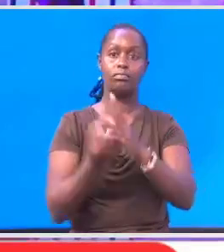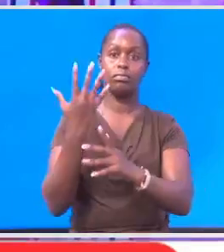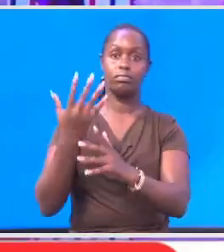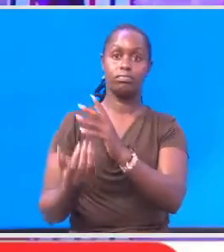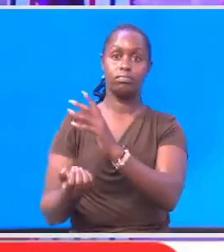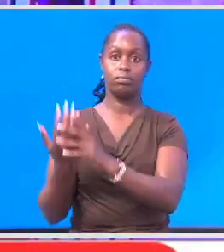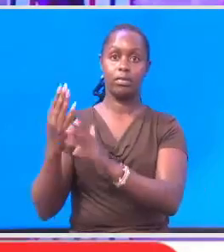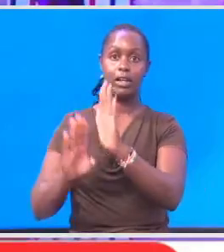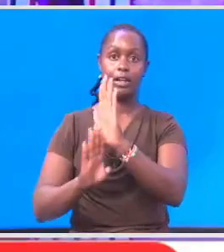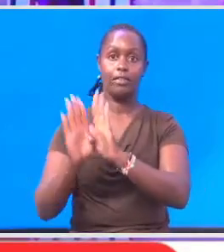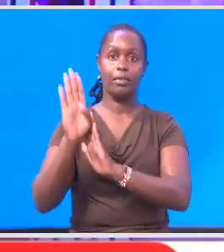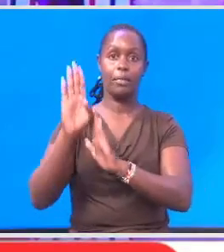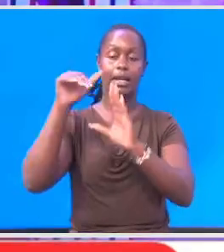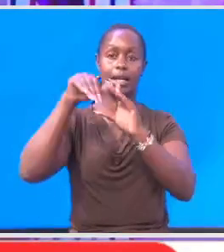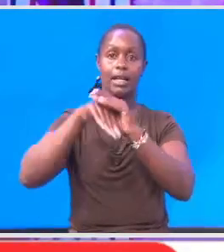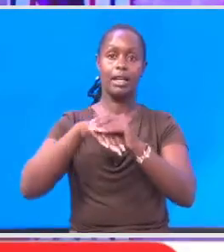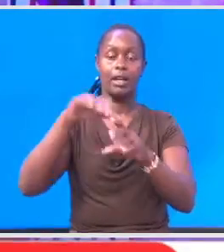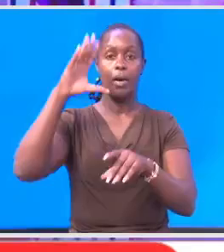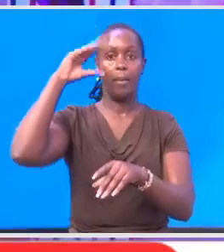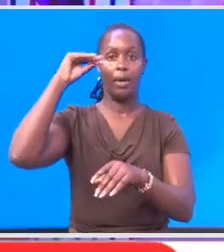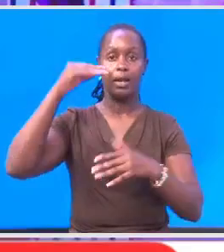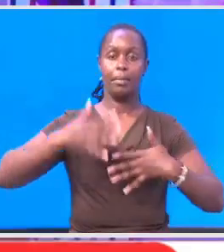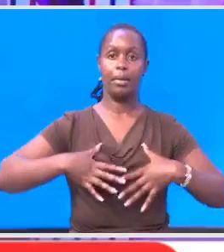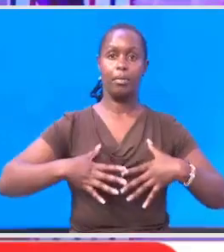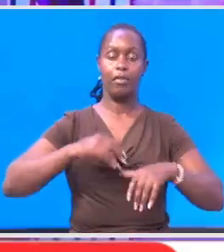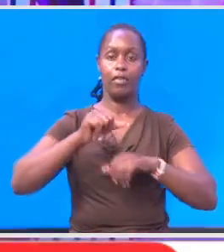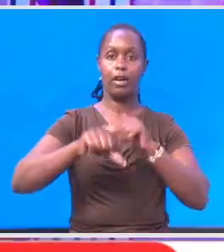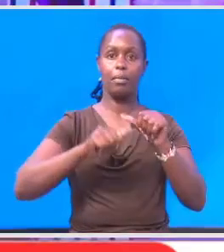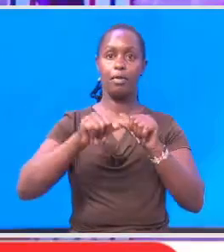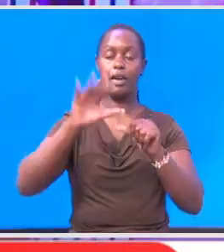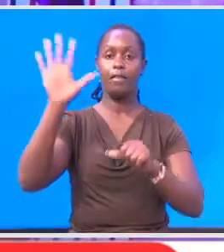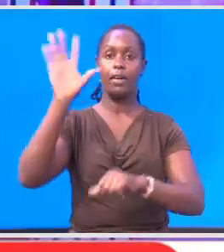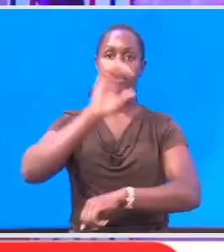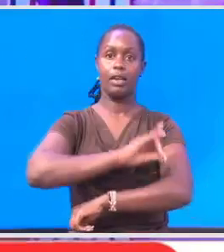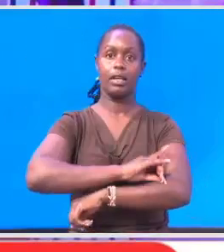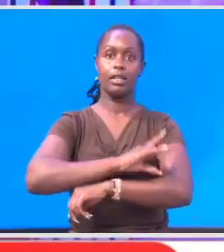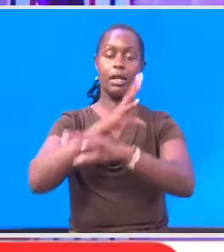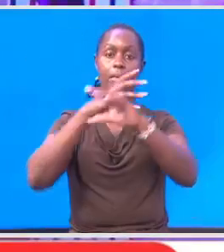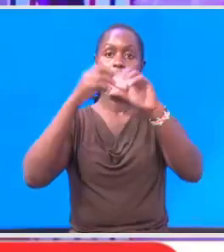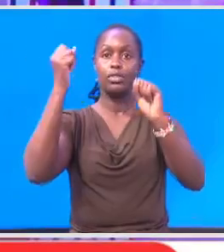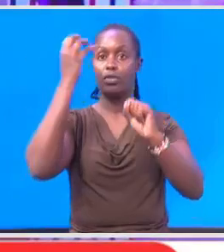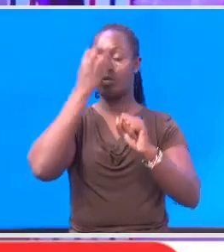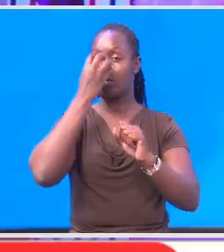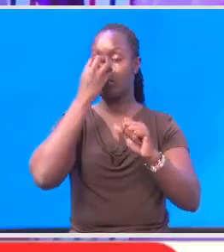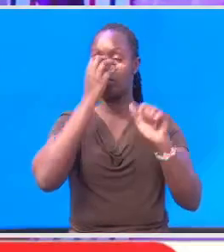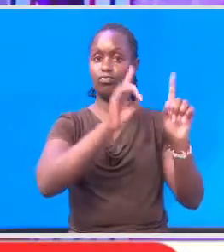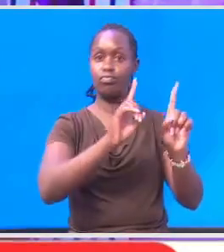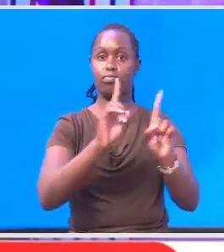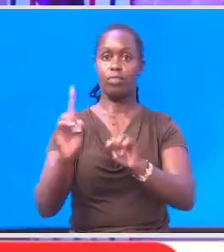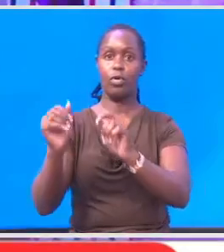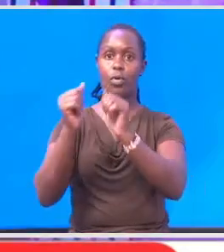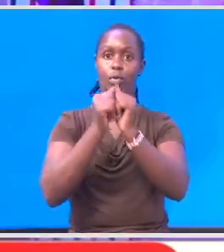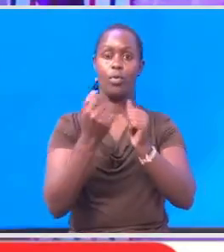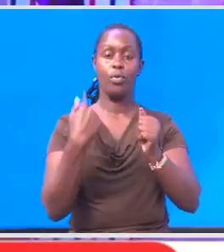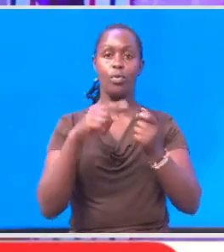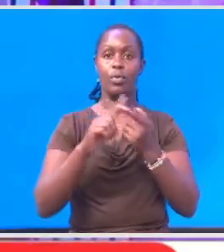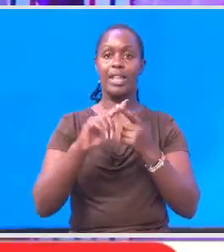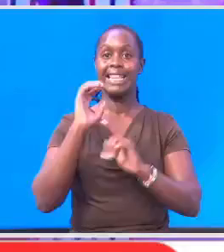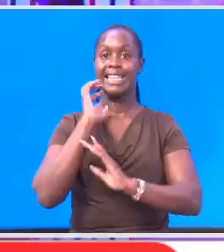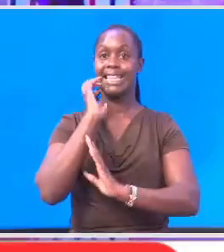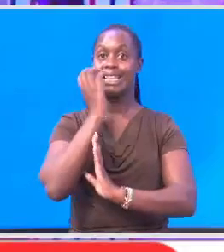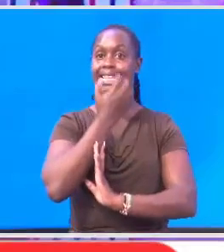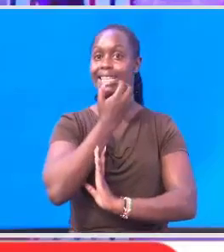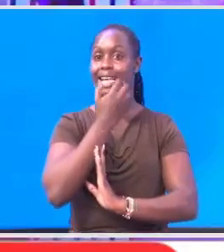kwa wakazi wa Pwani kwa kipindi cha siku tano zijazo. Rais Ruto ameandamana leo na Naibu Rais Rigathi